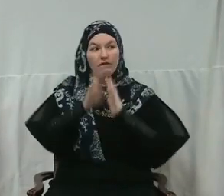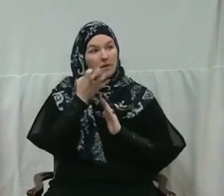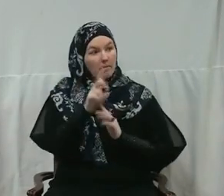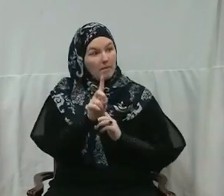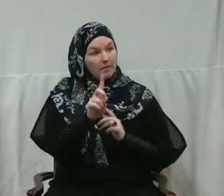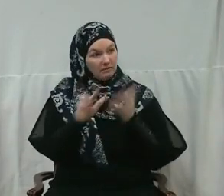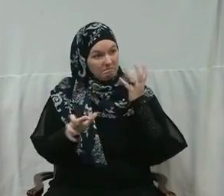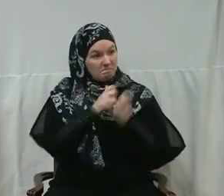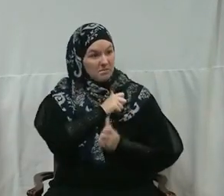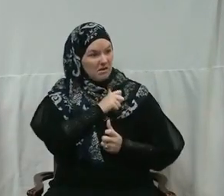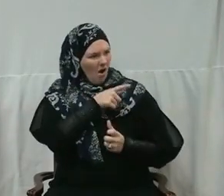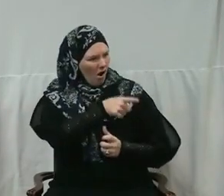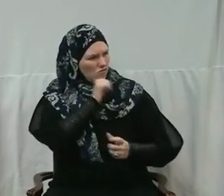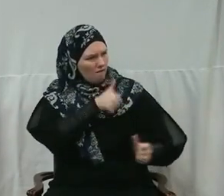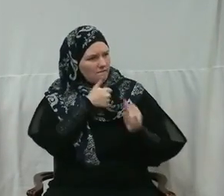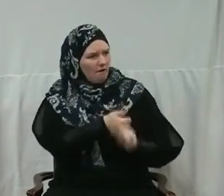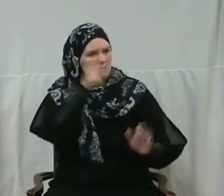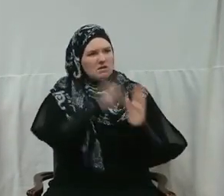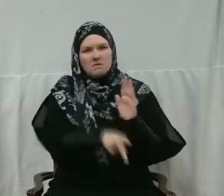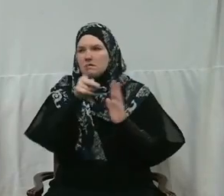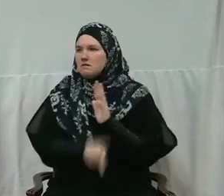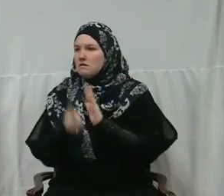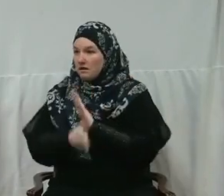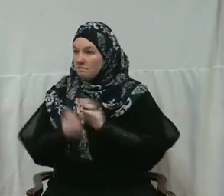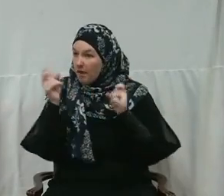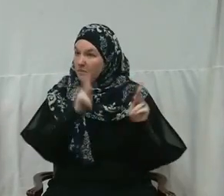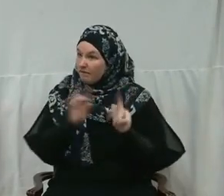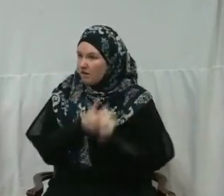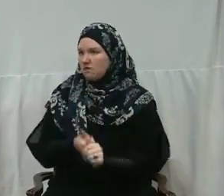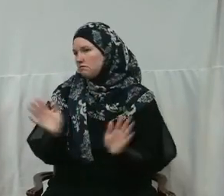da'wah. فَعْفُ عَنْهُمْ. So forgive them.